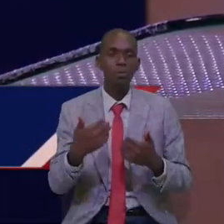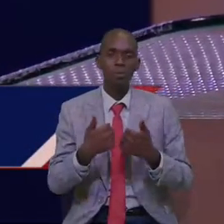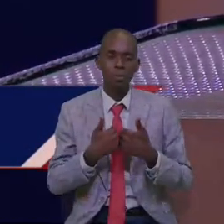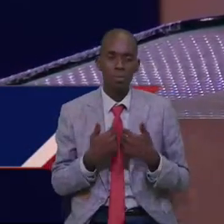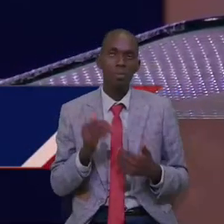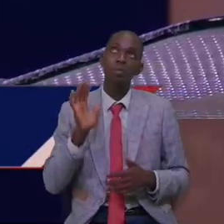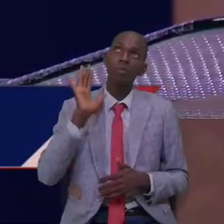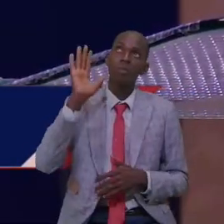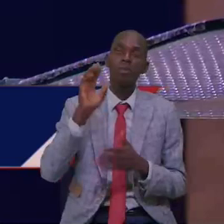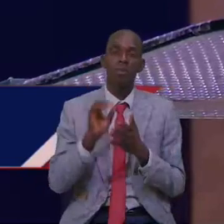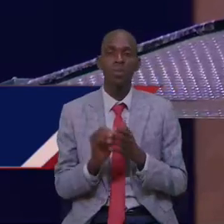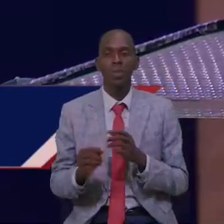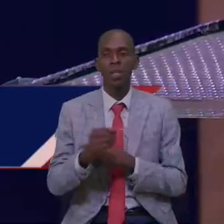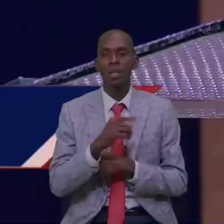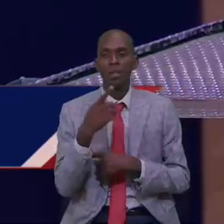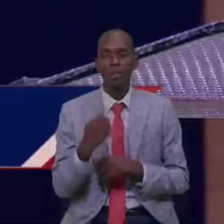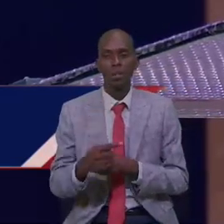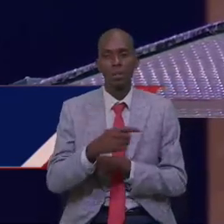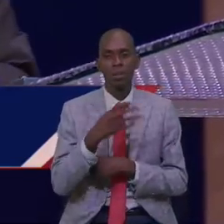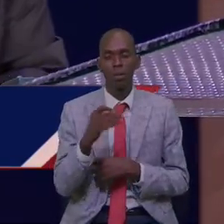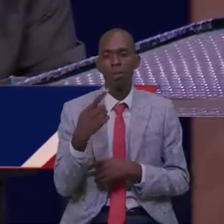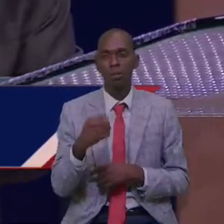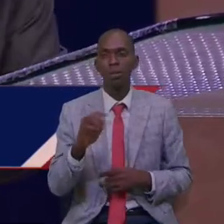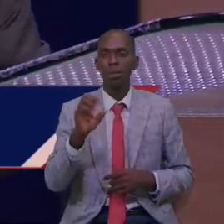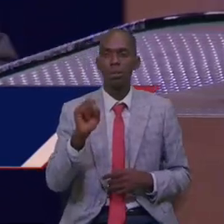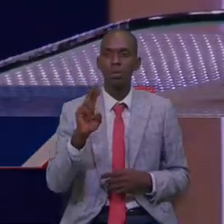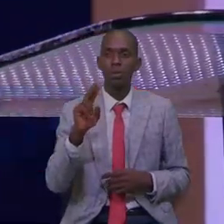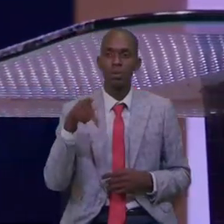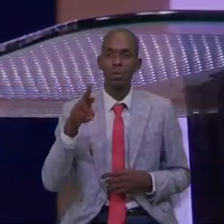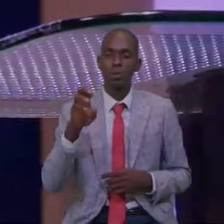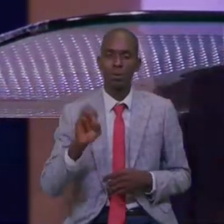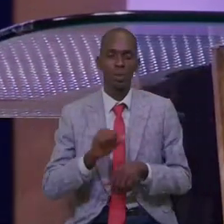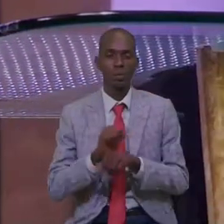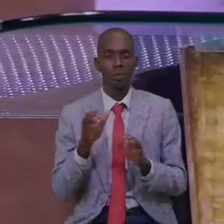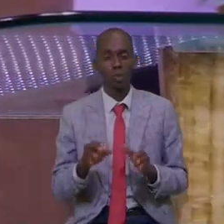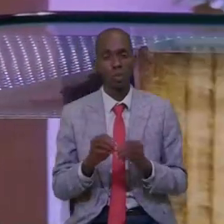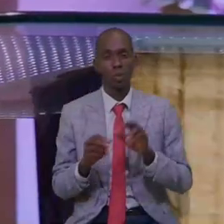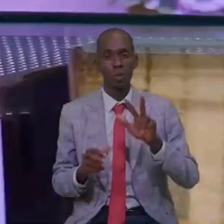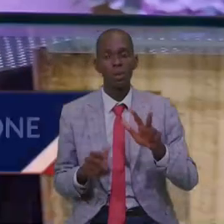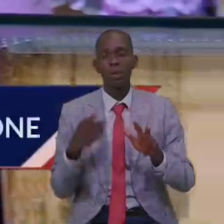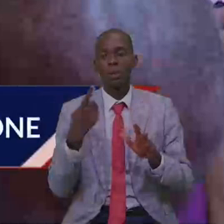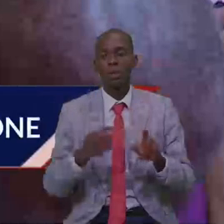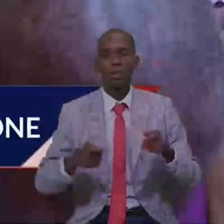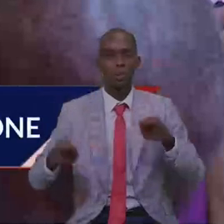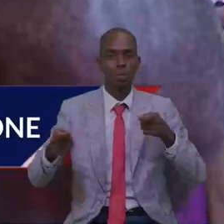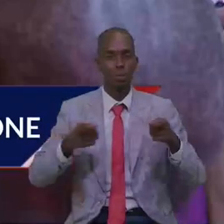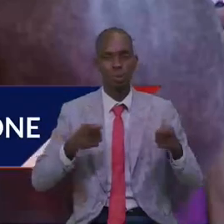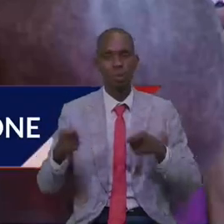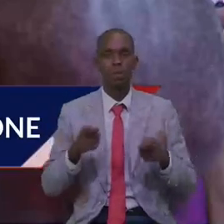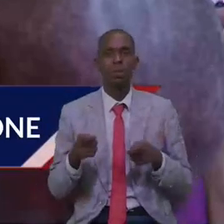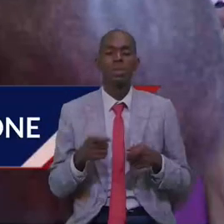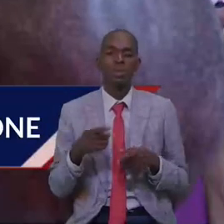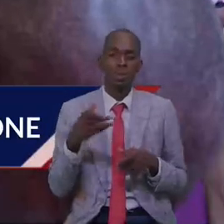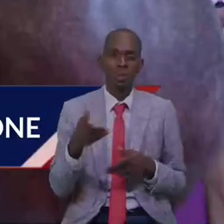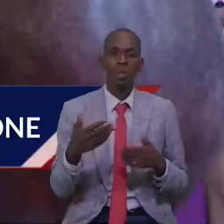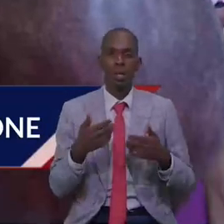jour de la pierre suprême, troisième partie ici, troisième point, la domination. Il aura